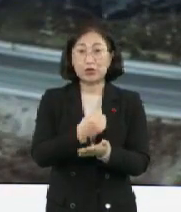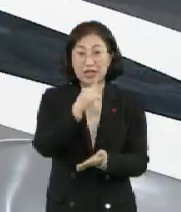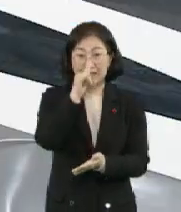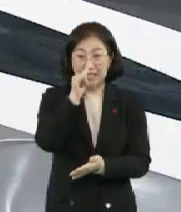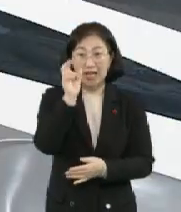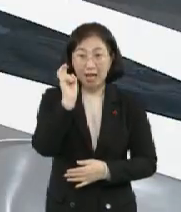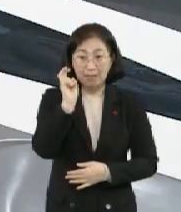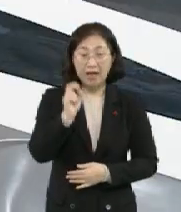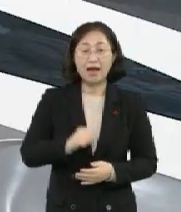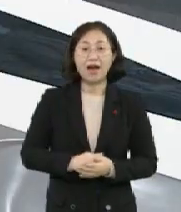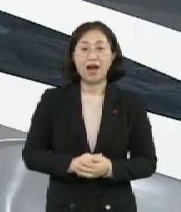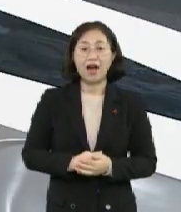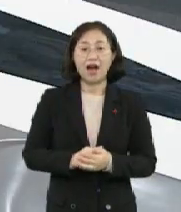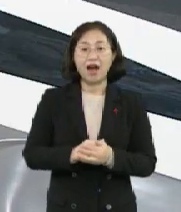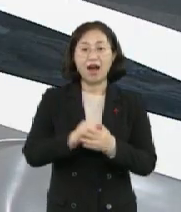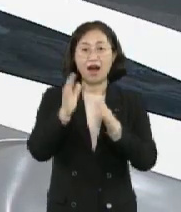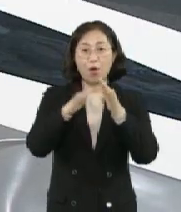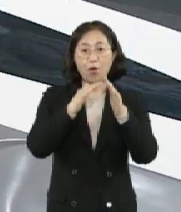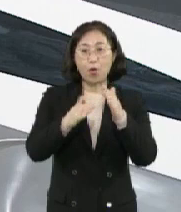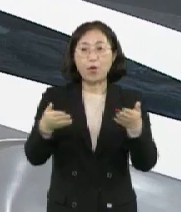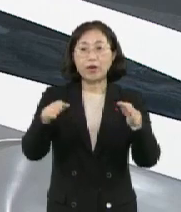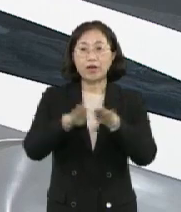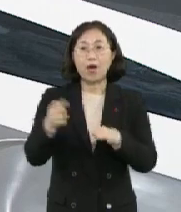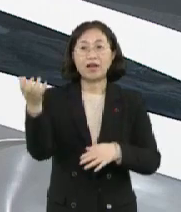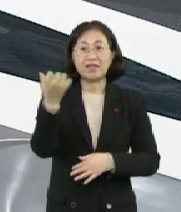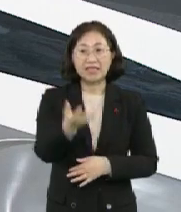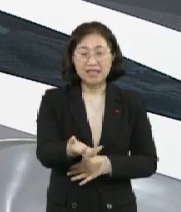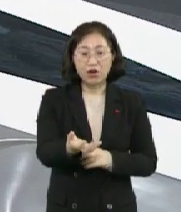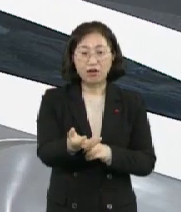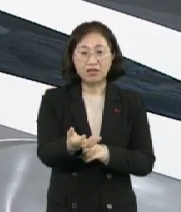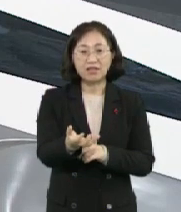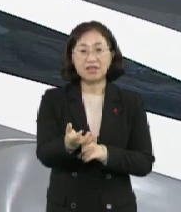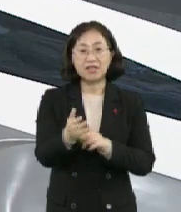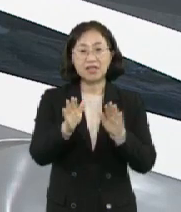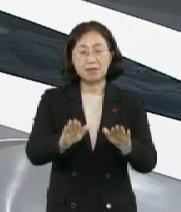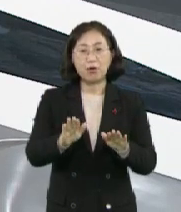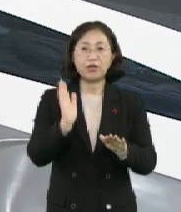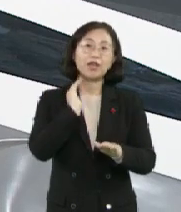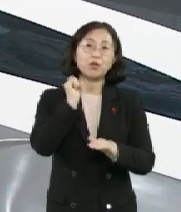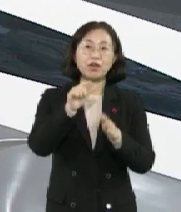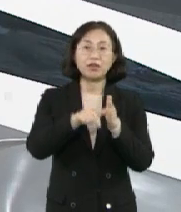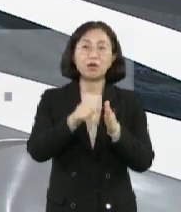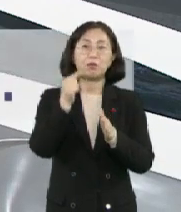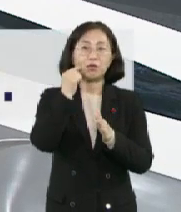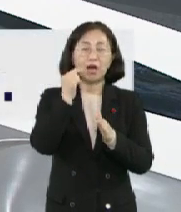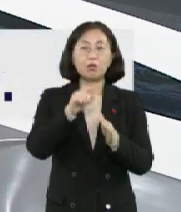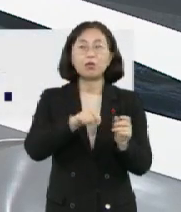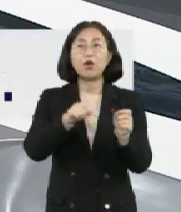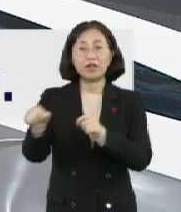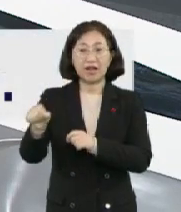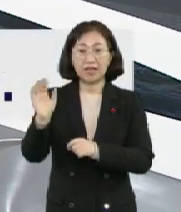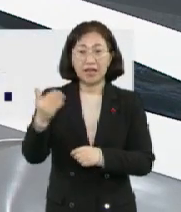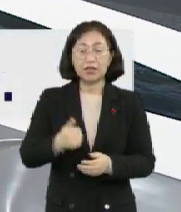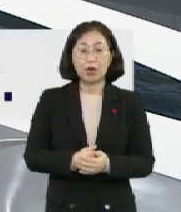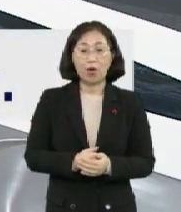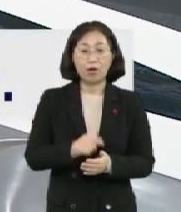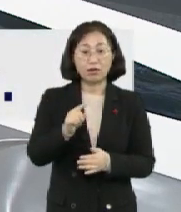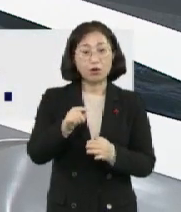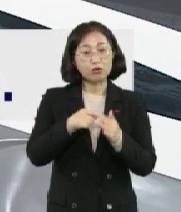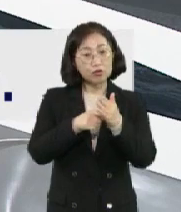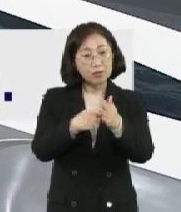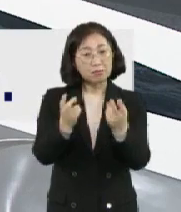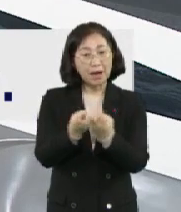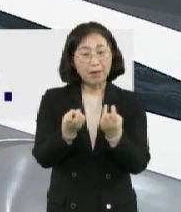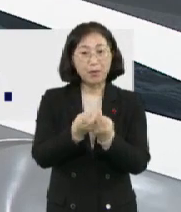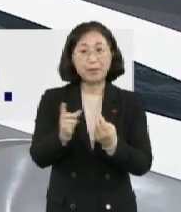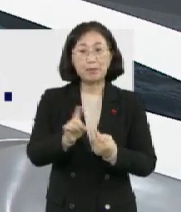이제 혁신도시 공공기관 이전이 결국 차기 정부로 이제 공이 넘어가지 않았습니까? 예. 그래서 향후에 이 부분 어떻게 좀 추진이 돼야